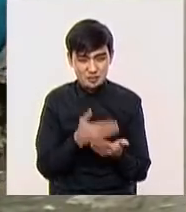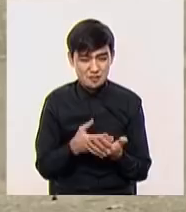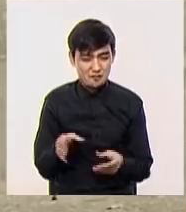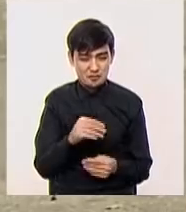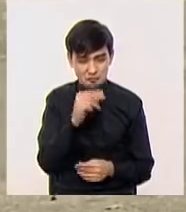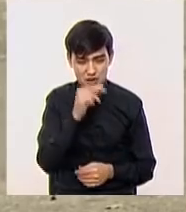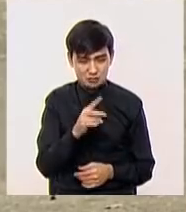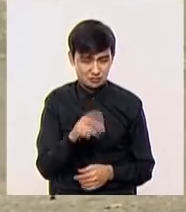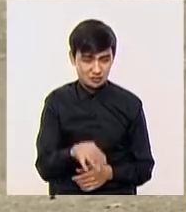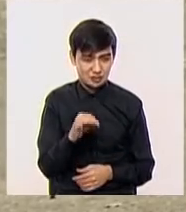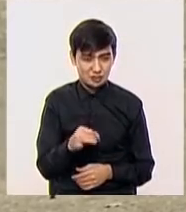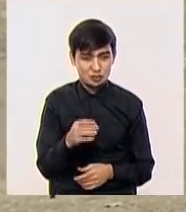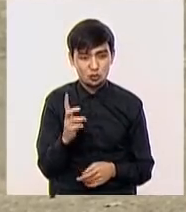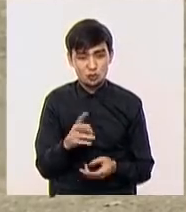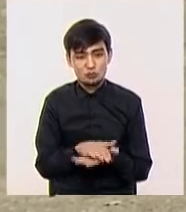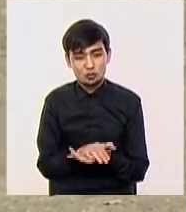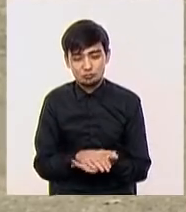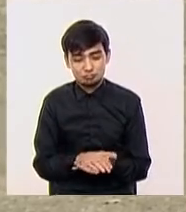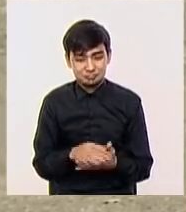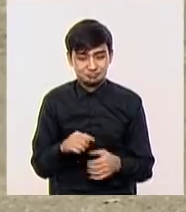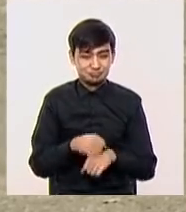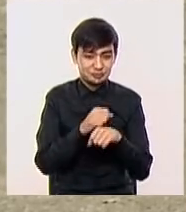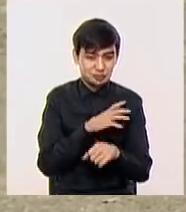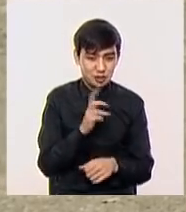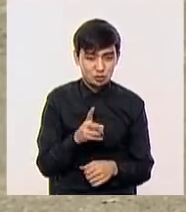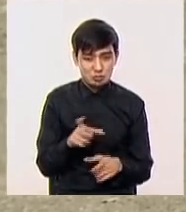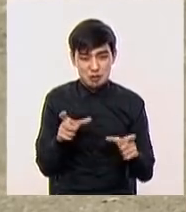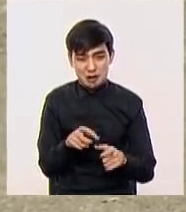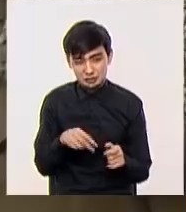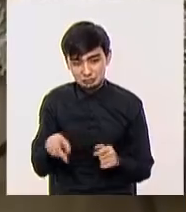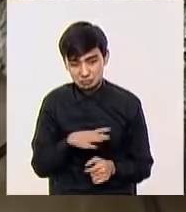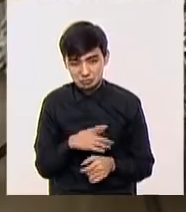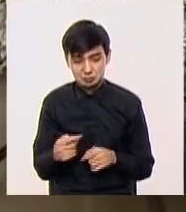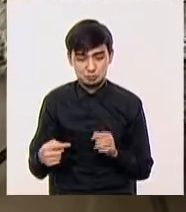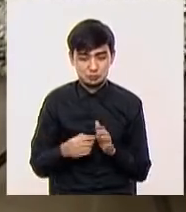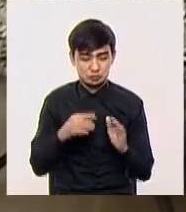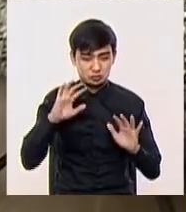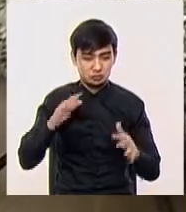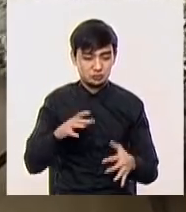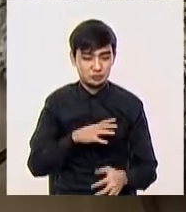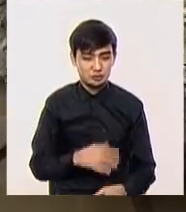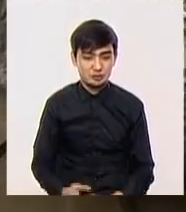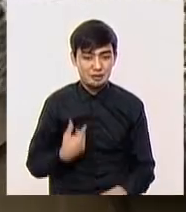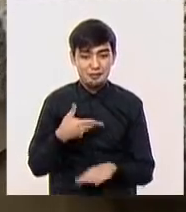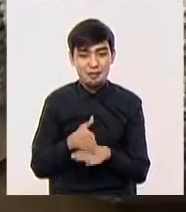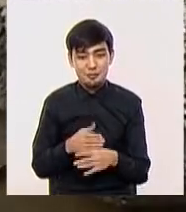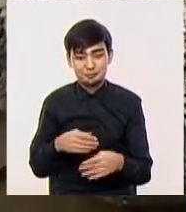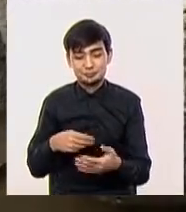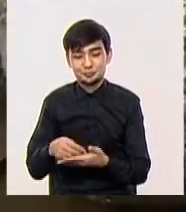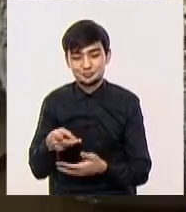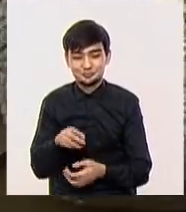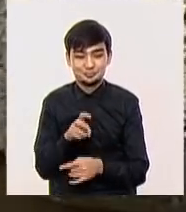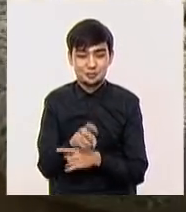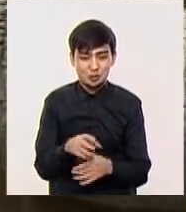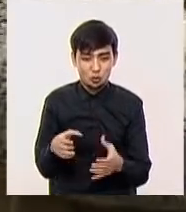негізсіз. Кейбірі бейбіт шеруге шықты. Енді бірі есік алдына дүкенге шыққандар дейді. Наңға шыққам дейді. Сөйтіп сол бір топтардың ішінен